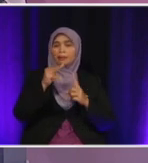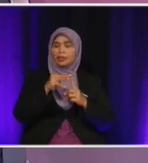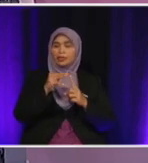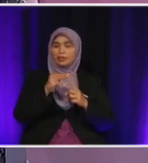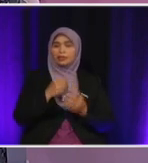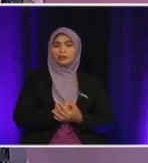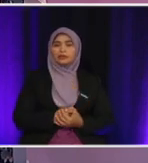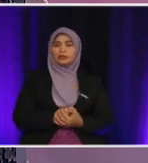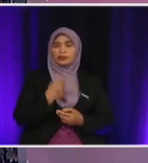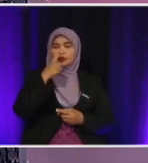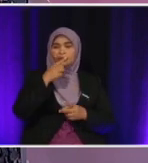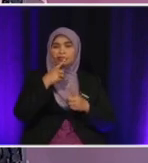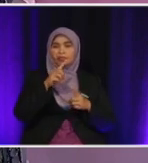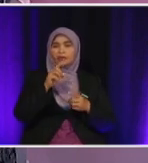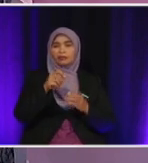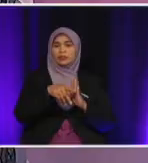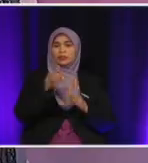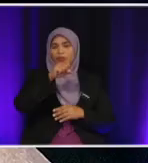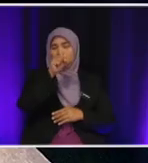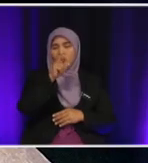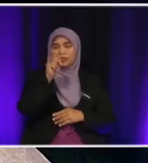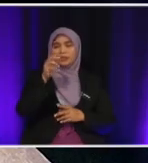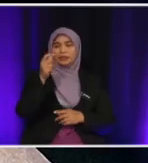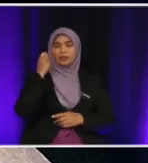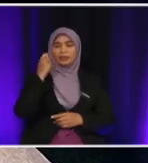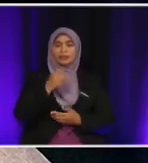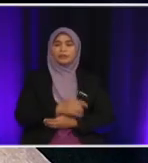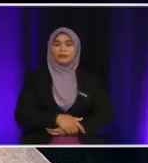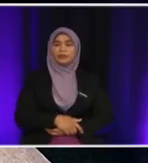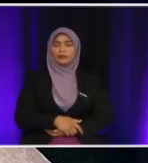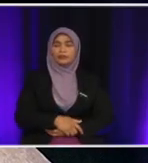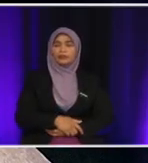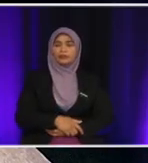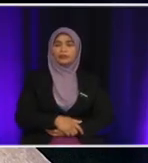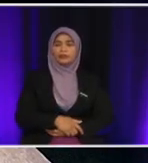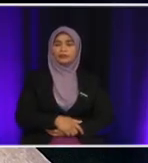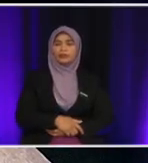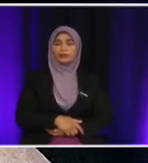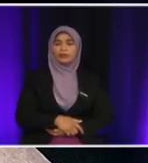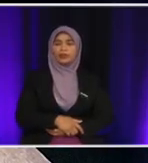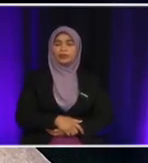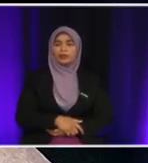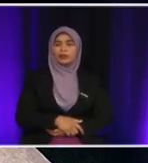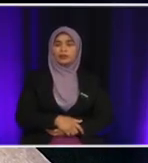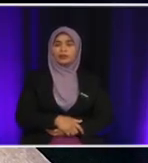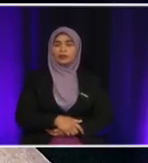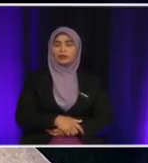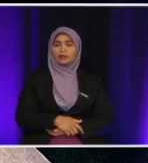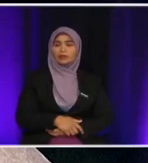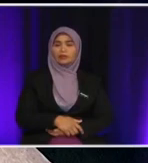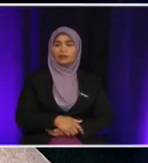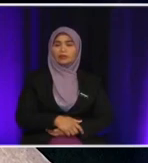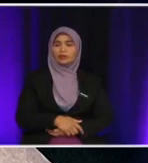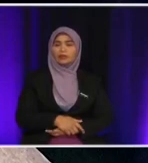menjawab persoalan tadi kita Berikan 4 mereka kepada Nisa tadi nampak tangan adik-adik apa nih